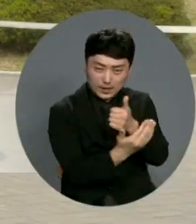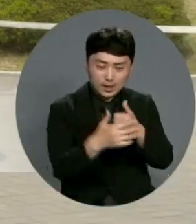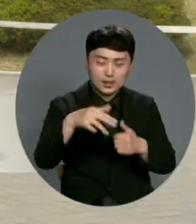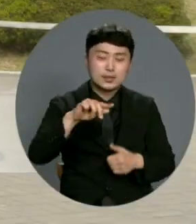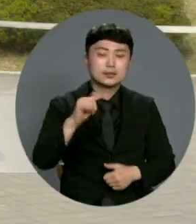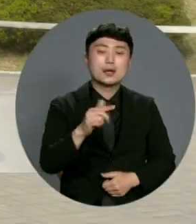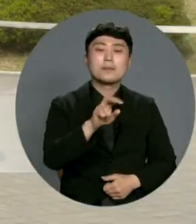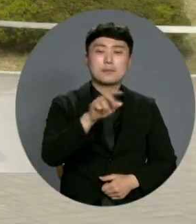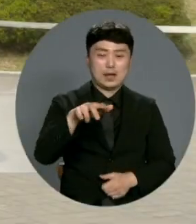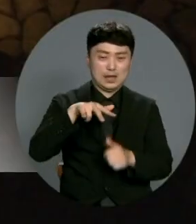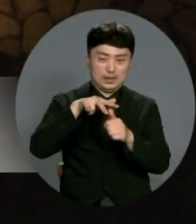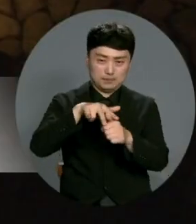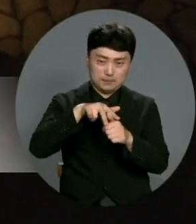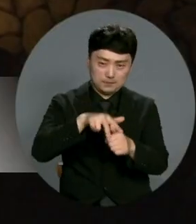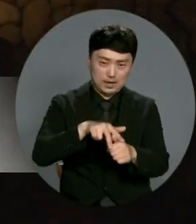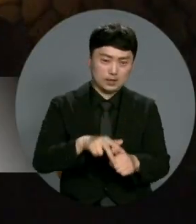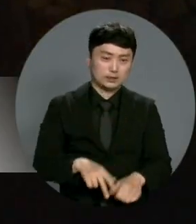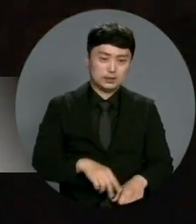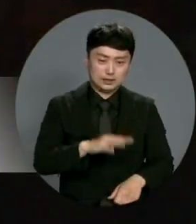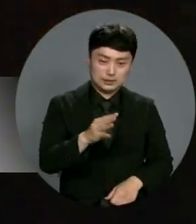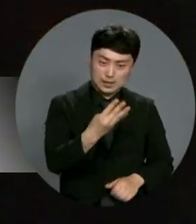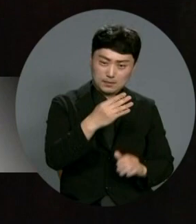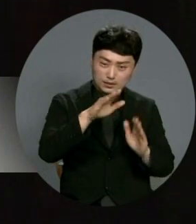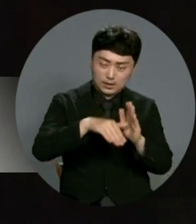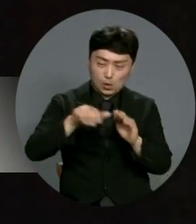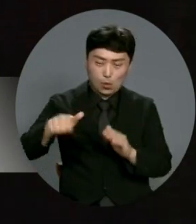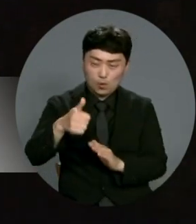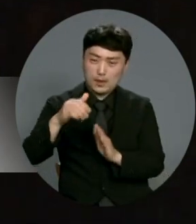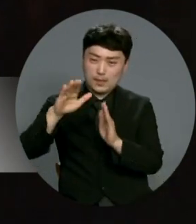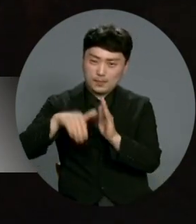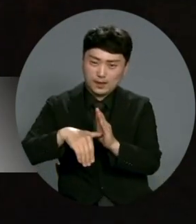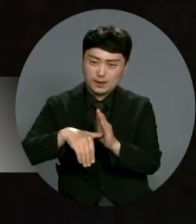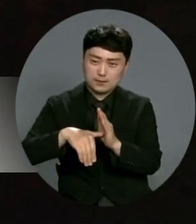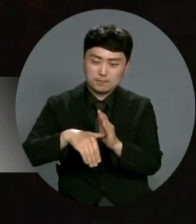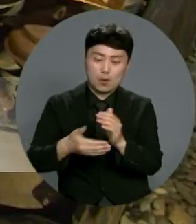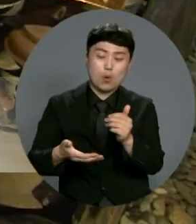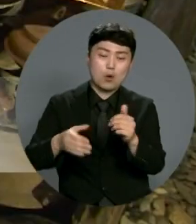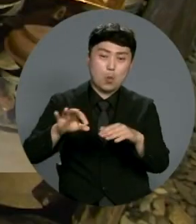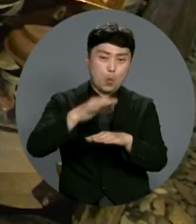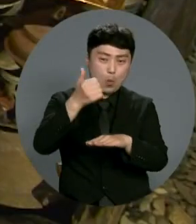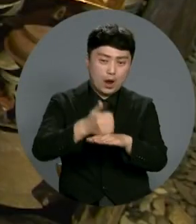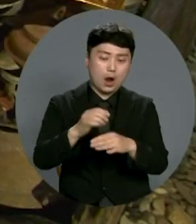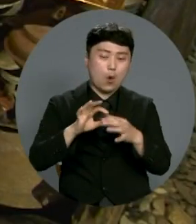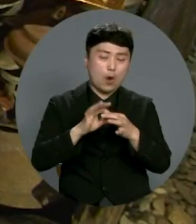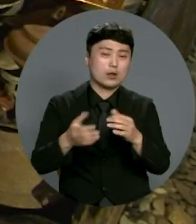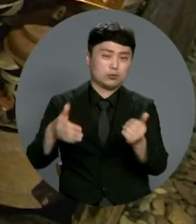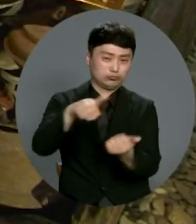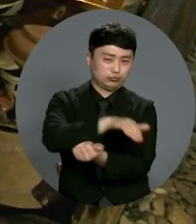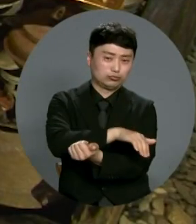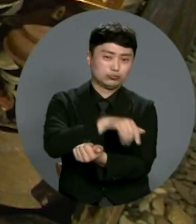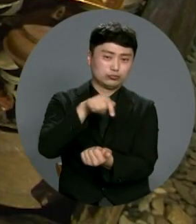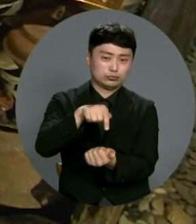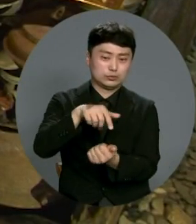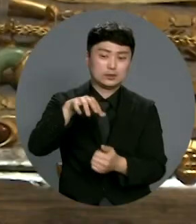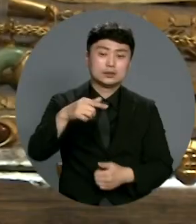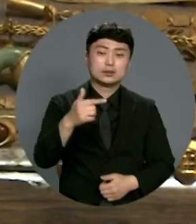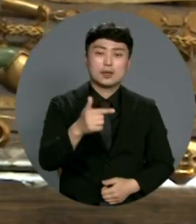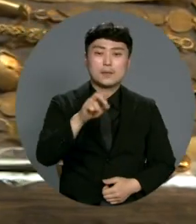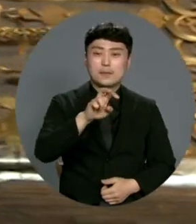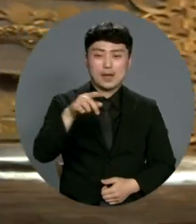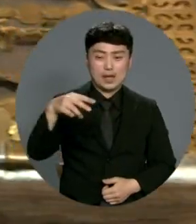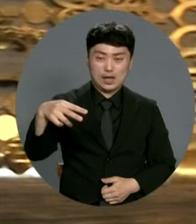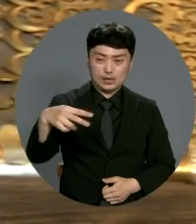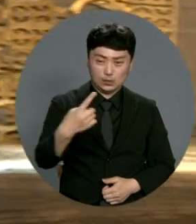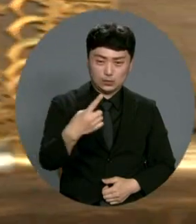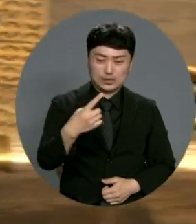이름을 붙였고 5세기 말 6세기 초반에 조성된 왕릉급 무덤입니다. 천마총에선 천마도와 함께